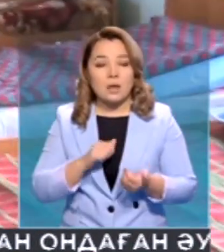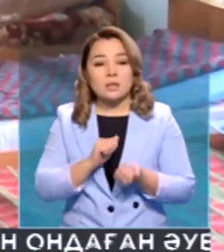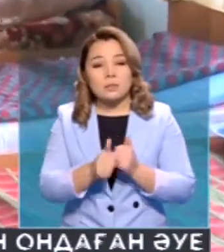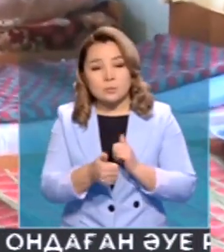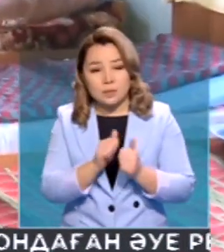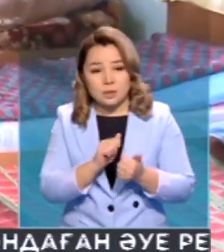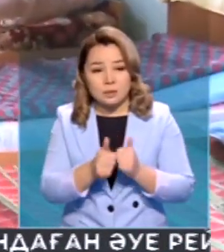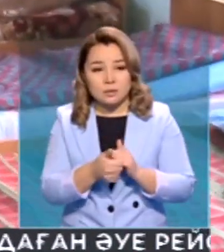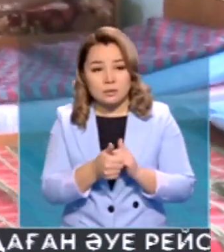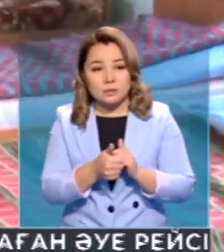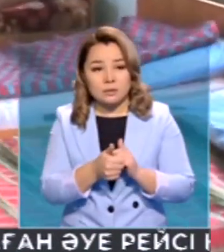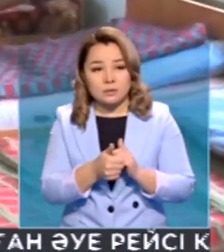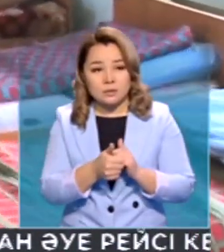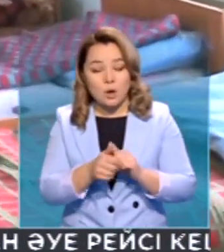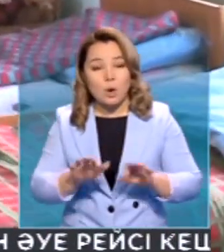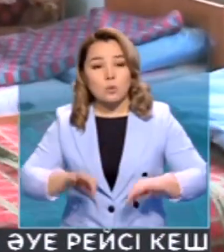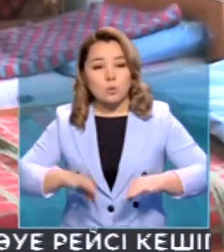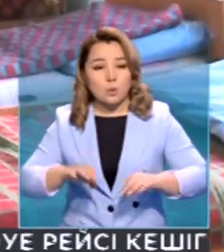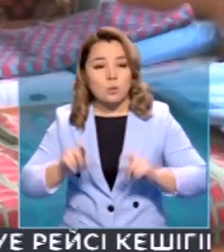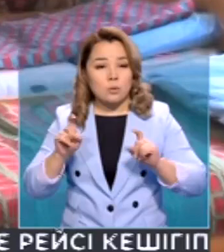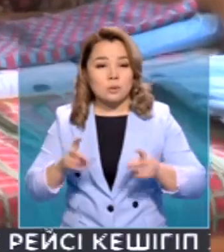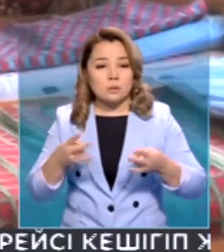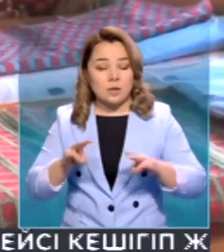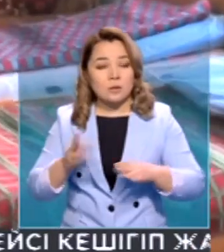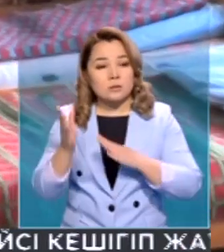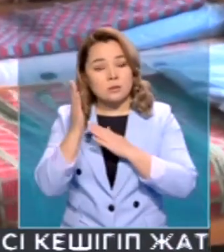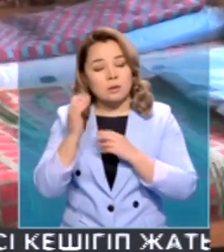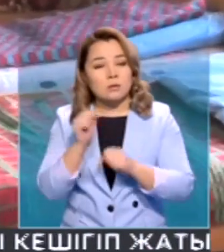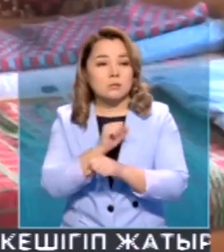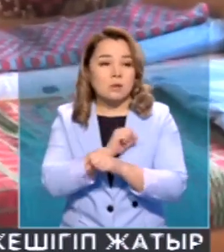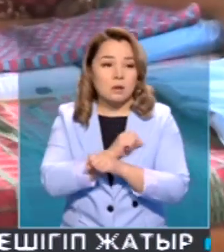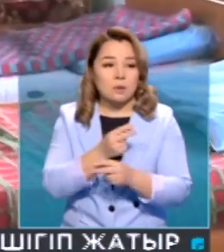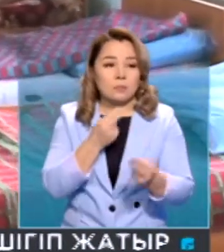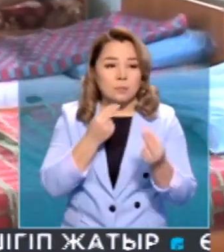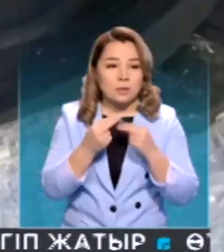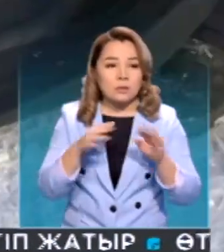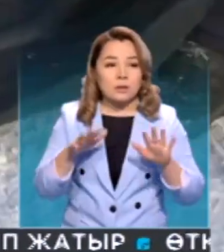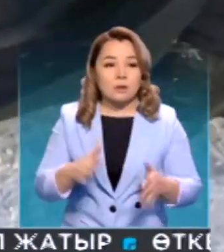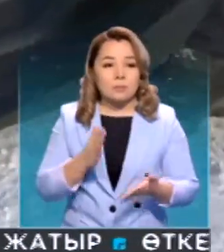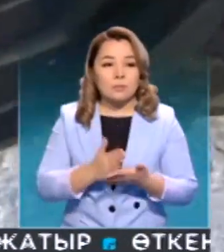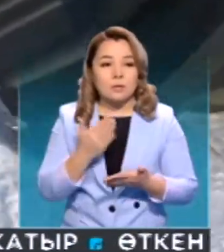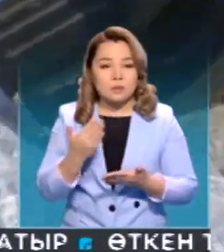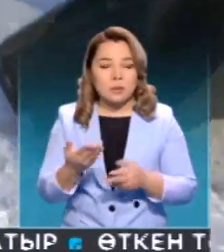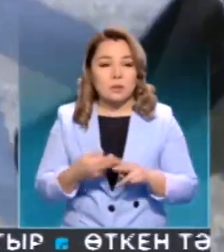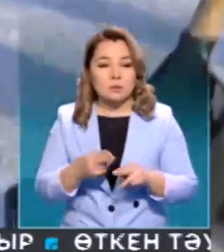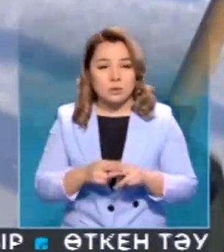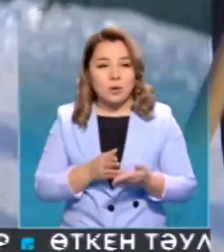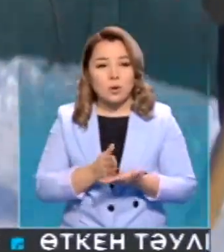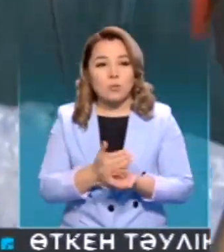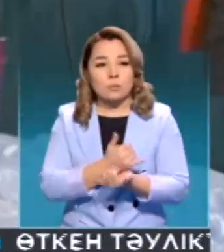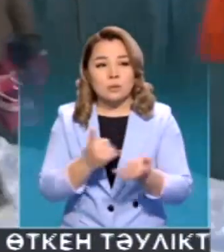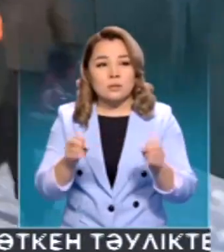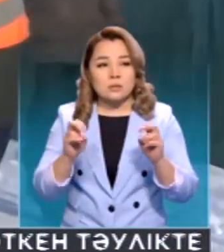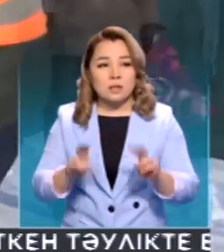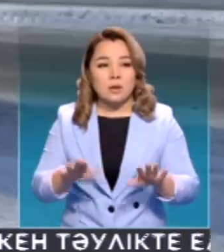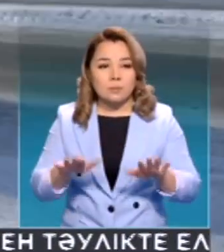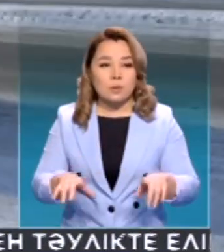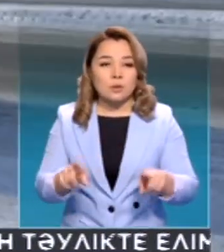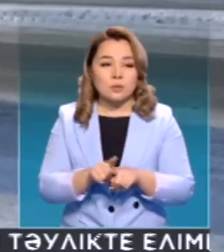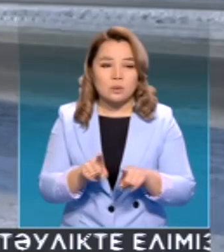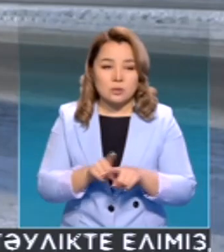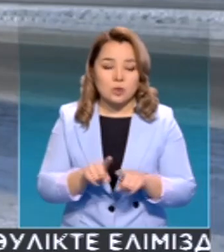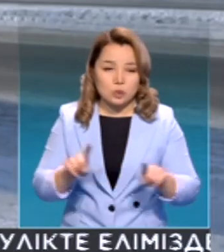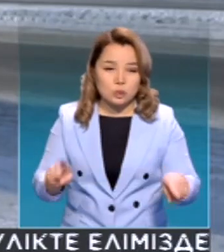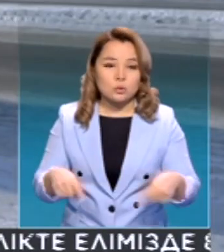смендеринде көлүктөрүндө отурмай жатып демалып аукат ишетин жер. Былтырдан бери коммуналдык мекеме жумушчулардын